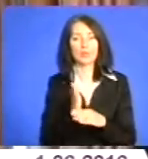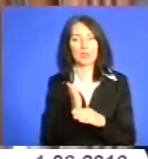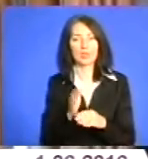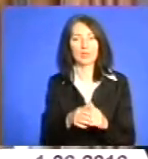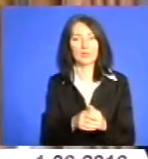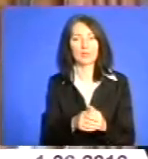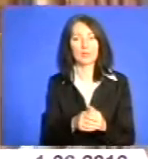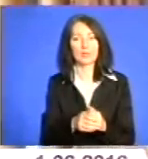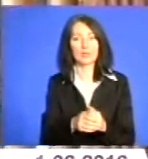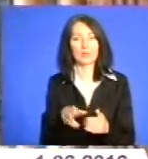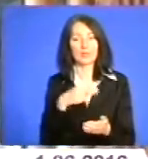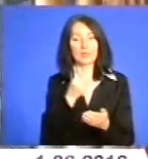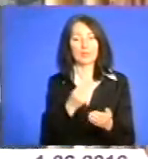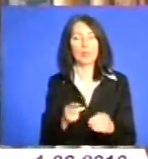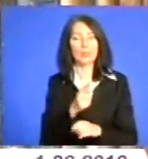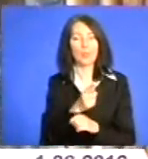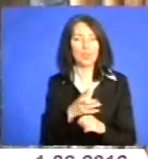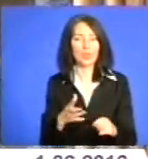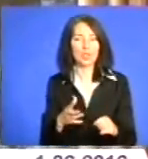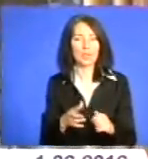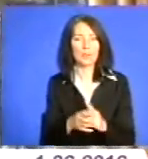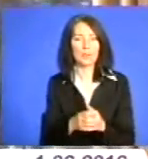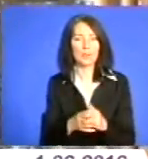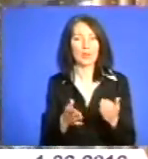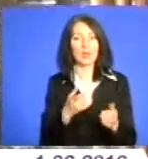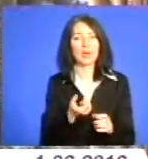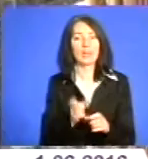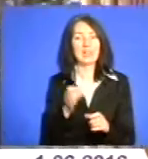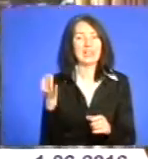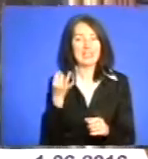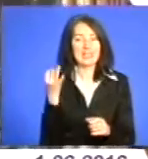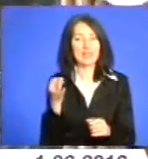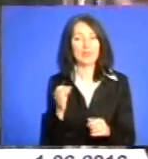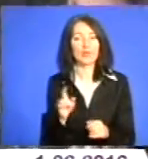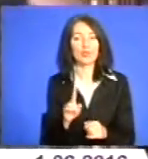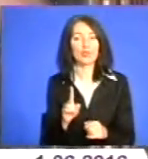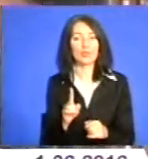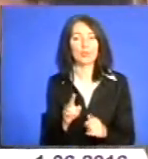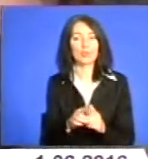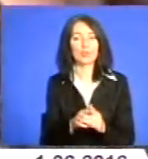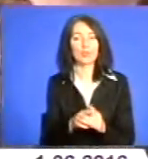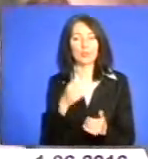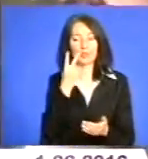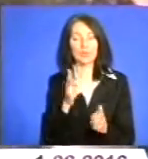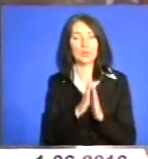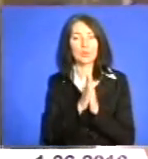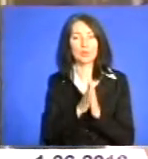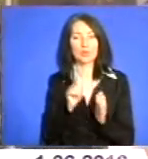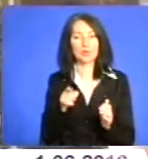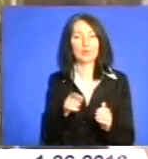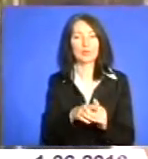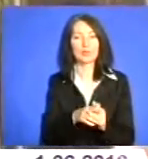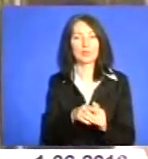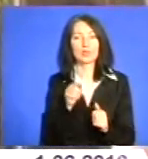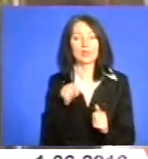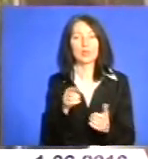Ага. Зображення пушки і так далі. Но саме цікавий в ньому прикол. Подивись, будь ласка, сюди. А